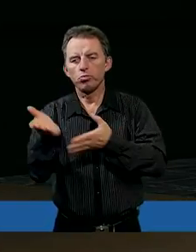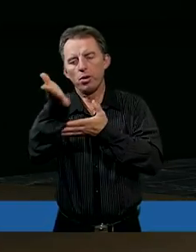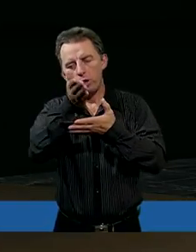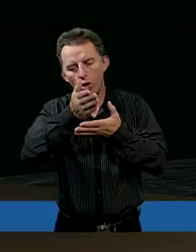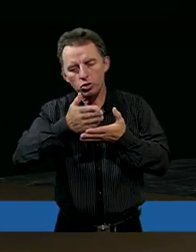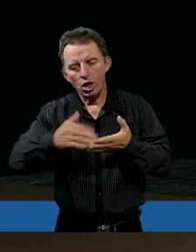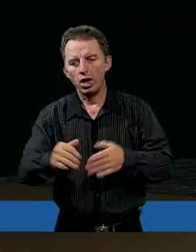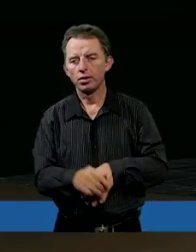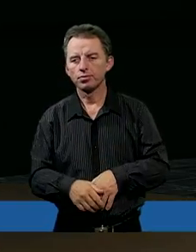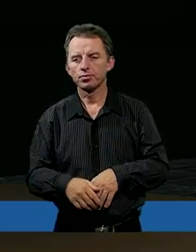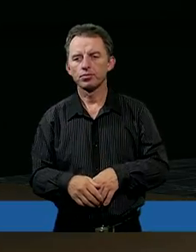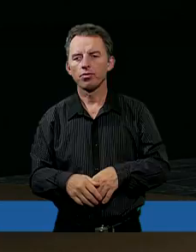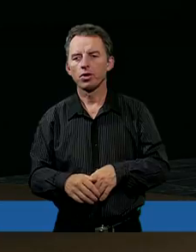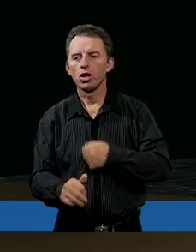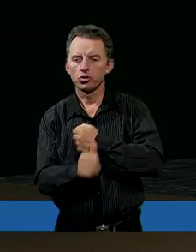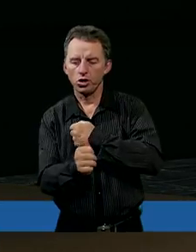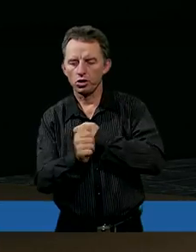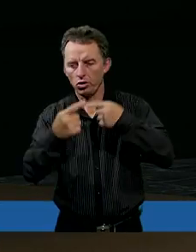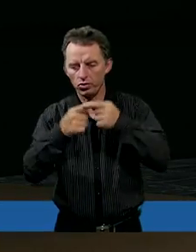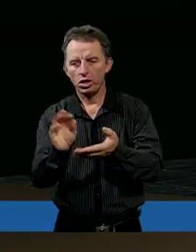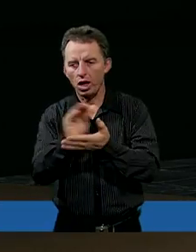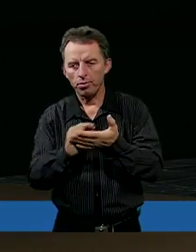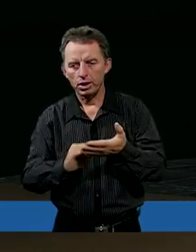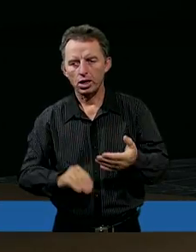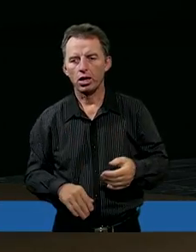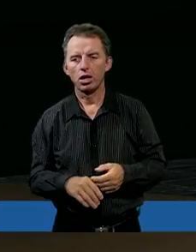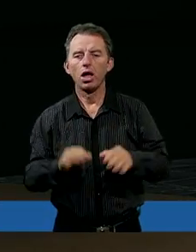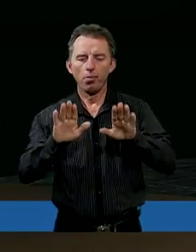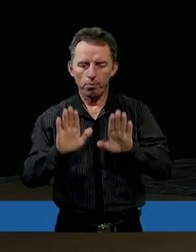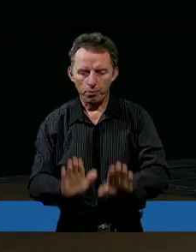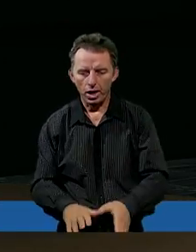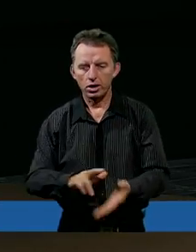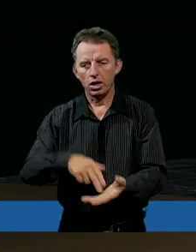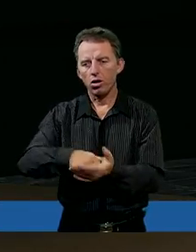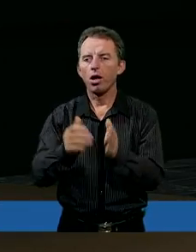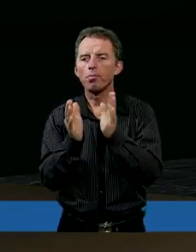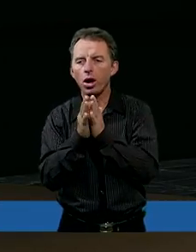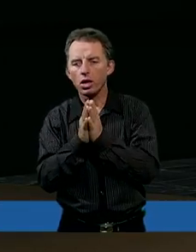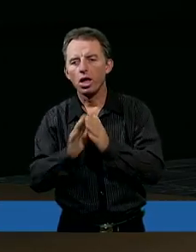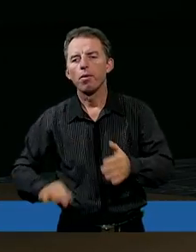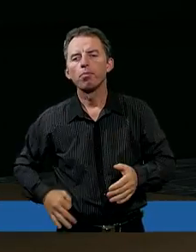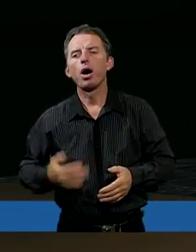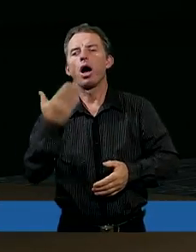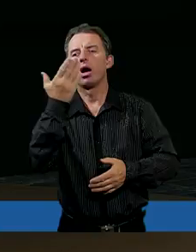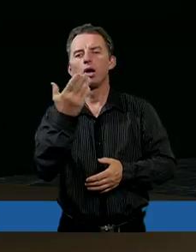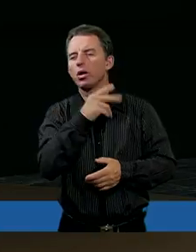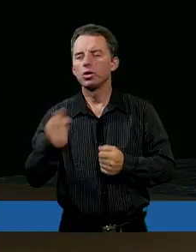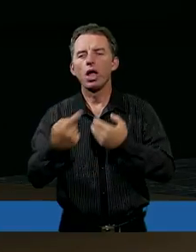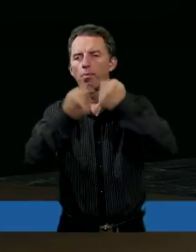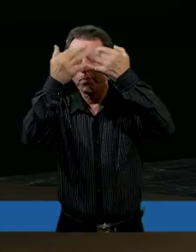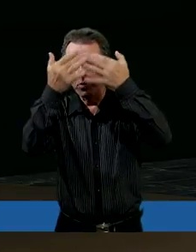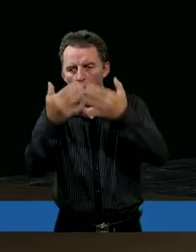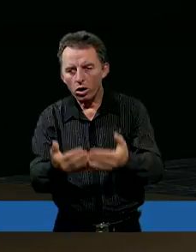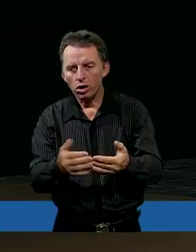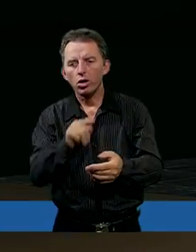rozdziale, w 60 wierszu jest napisane, padł na kolana i modlił się. Panie, nie policz